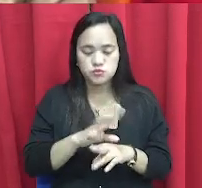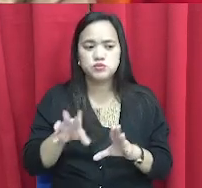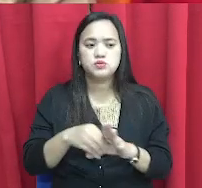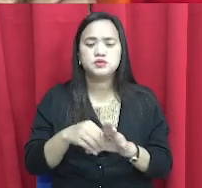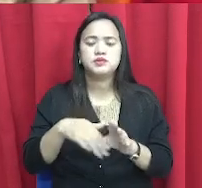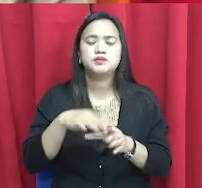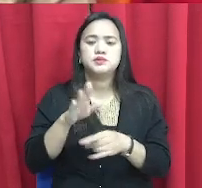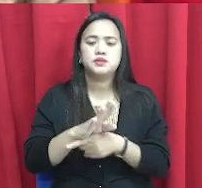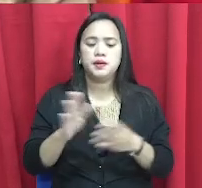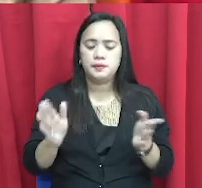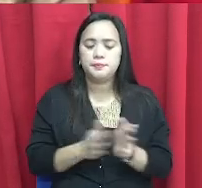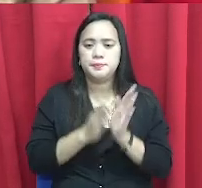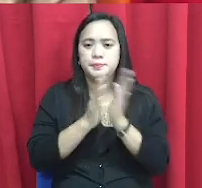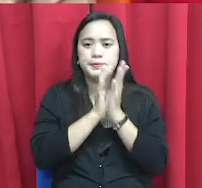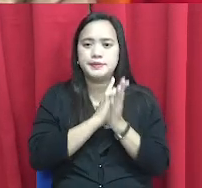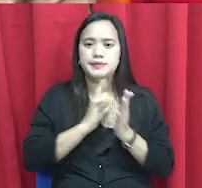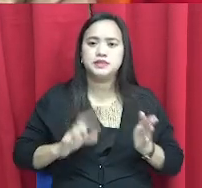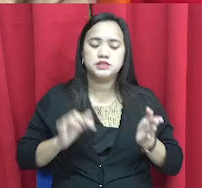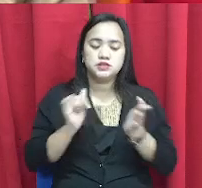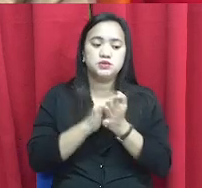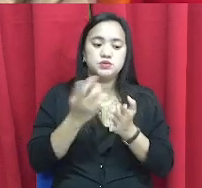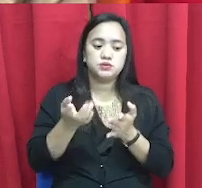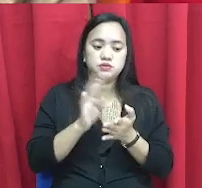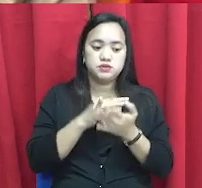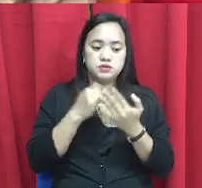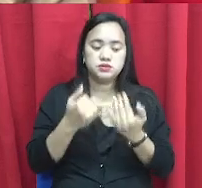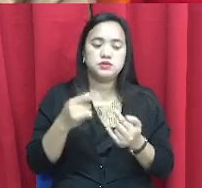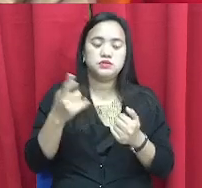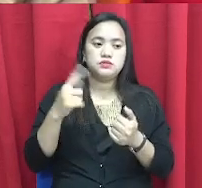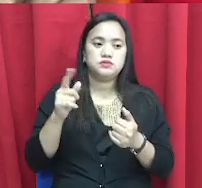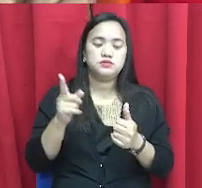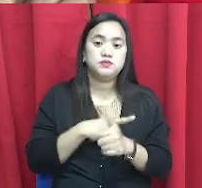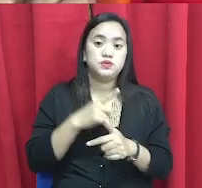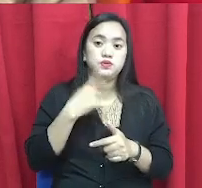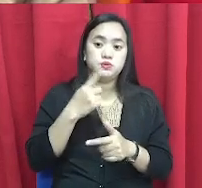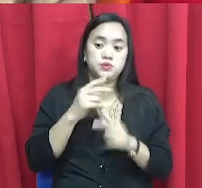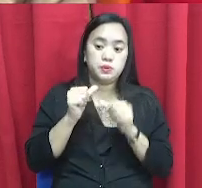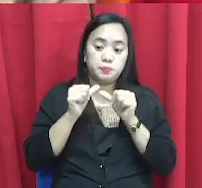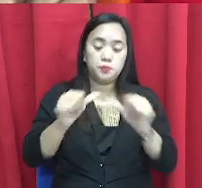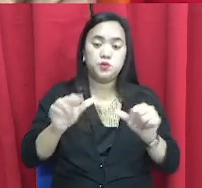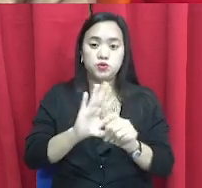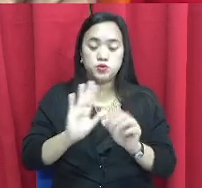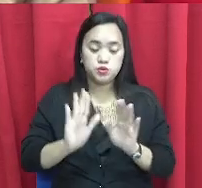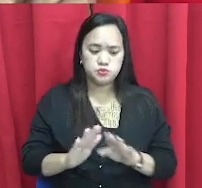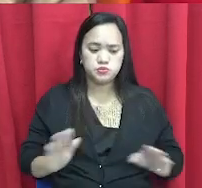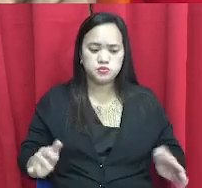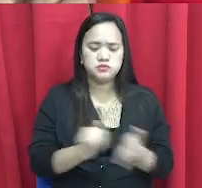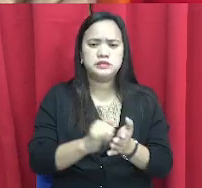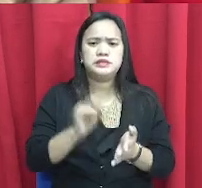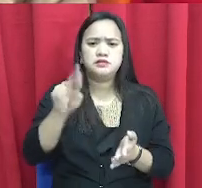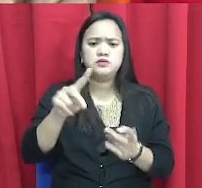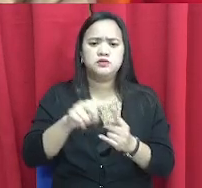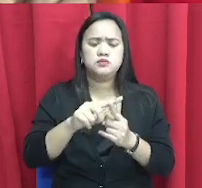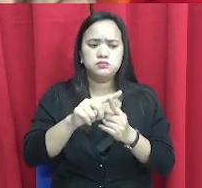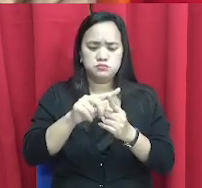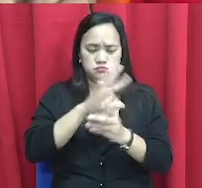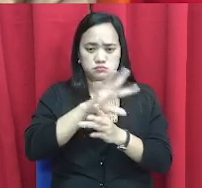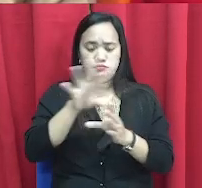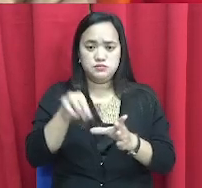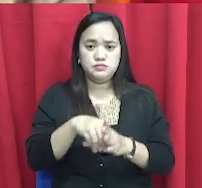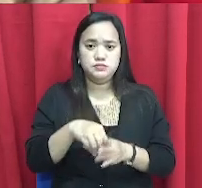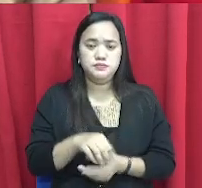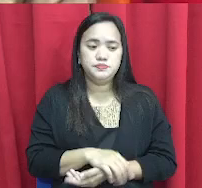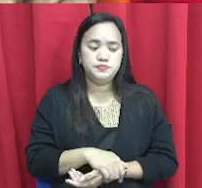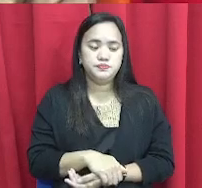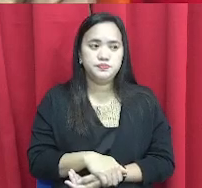the Lord sa inyo pong mga katatayo na kayo po ang unang-una na nag-push sa inyo pong mga anak na anak mag-join ka diyan may ano